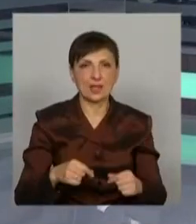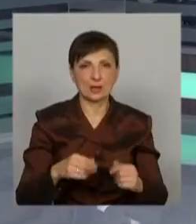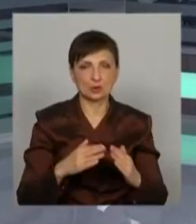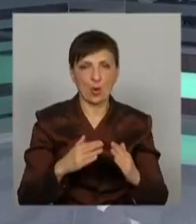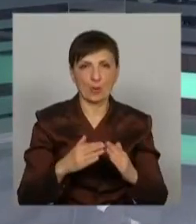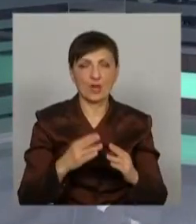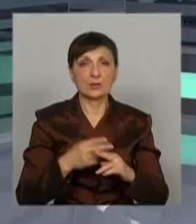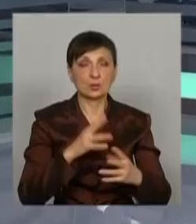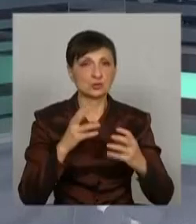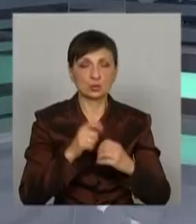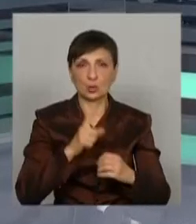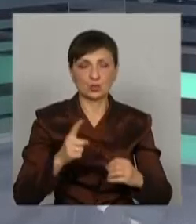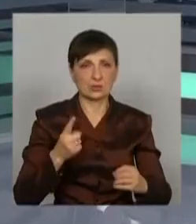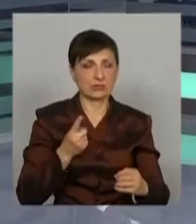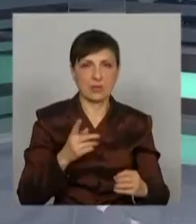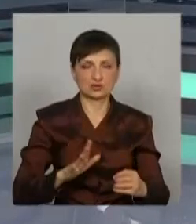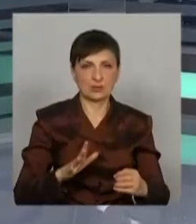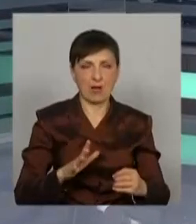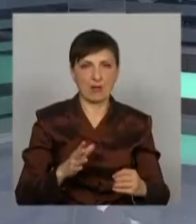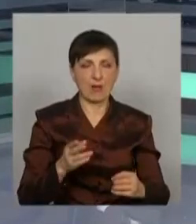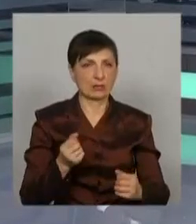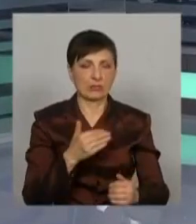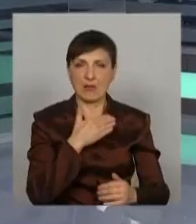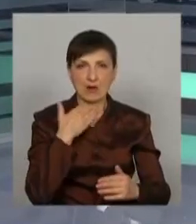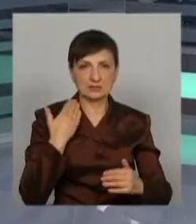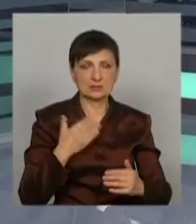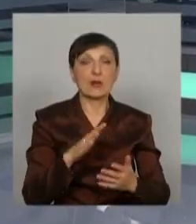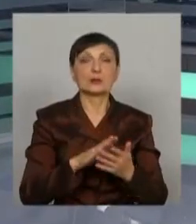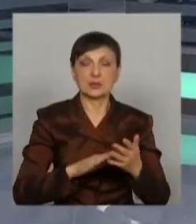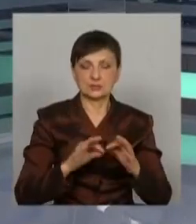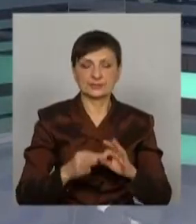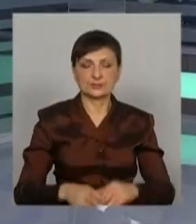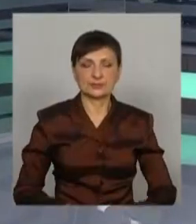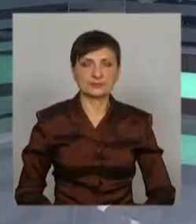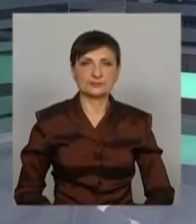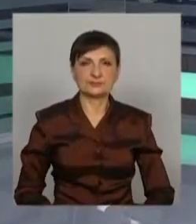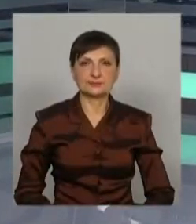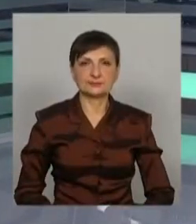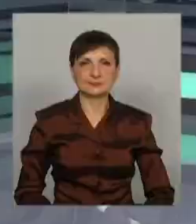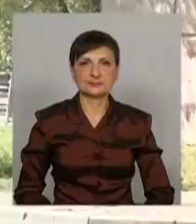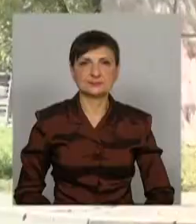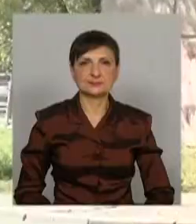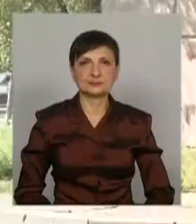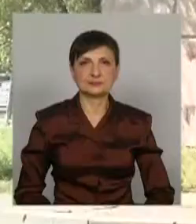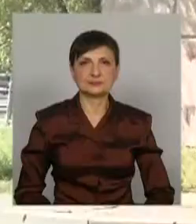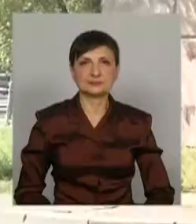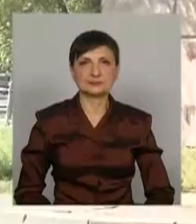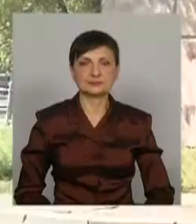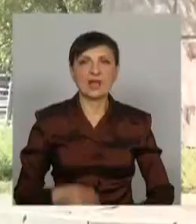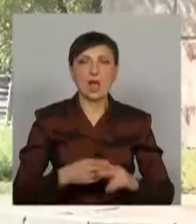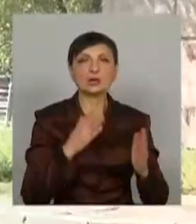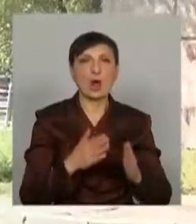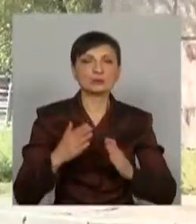такой исход жителей не устраивает в квартирном вопросе разбирался максим козлов этому